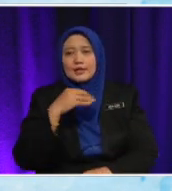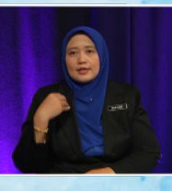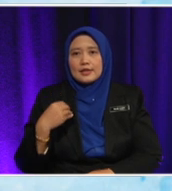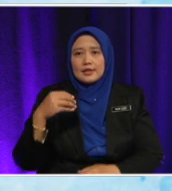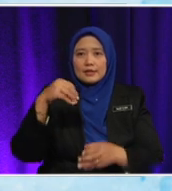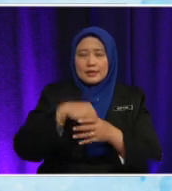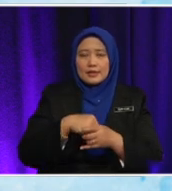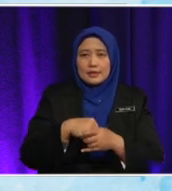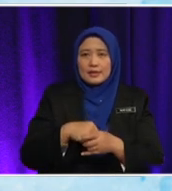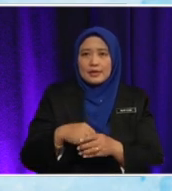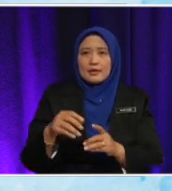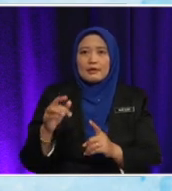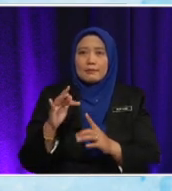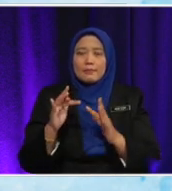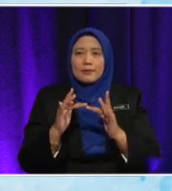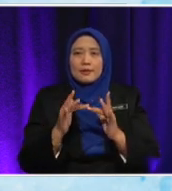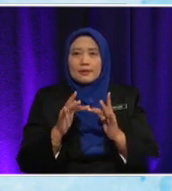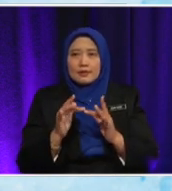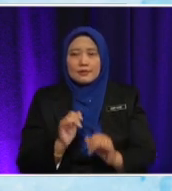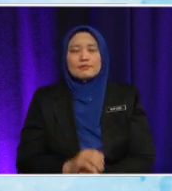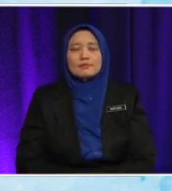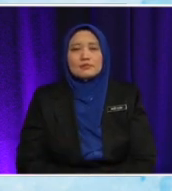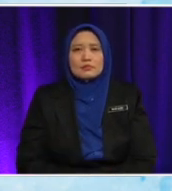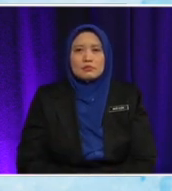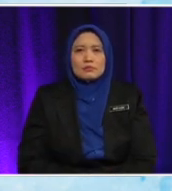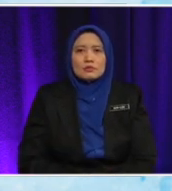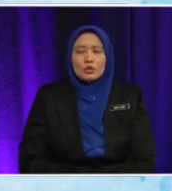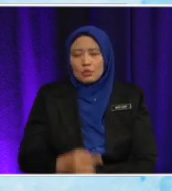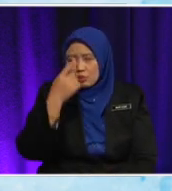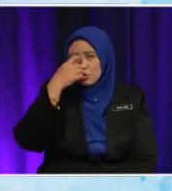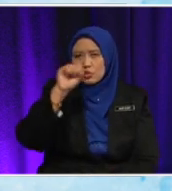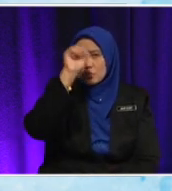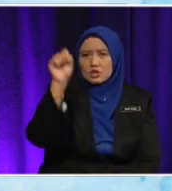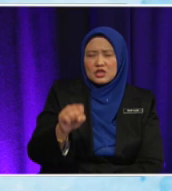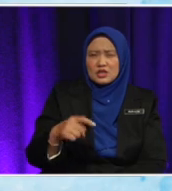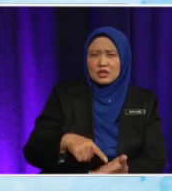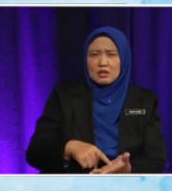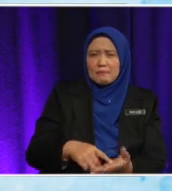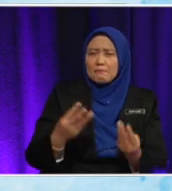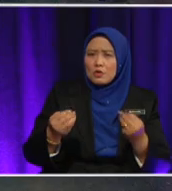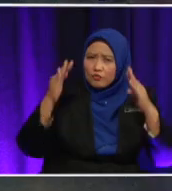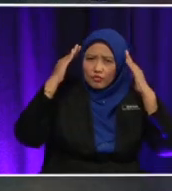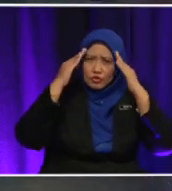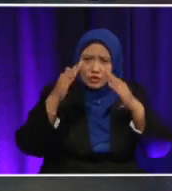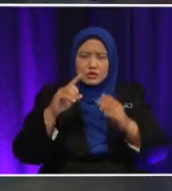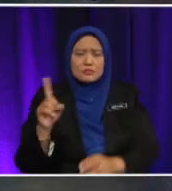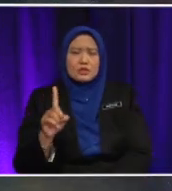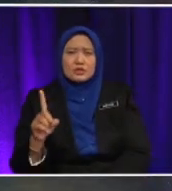jadi untuk soalnya seperti ini apakah yang perlu kita fokus contoh mungkin dari sudut saya tengok susunan bagaimana